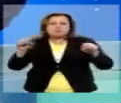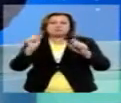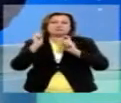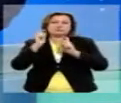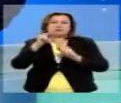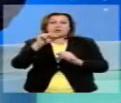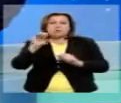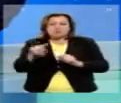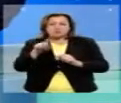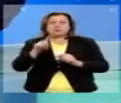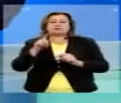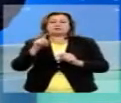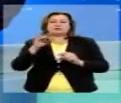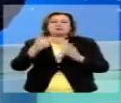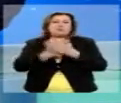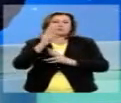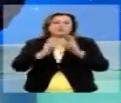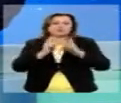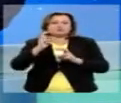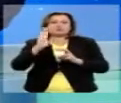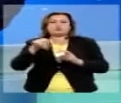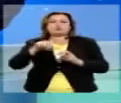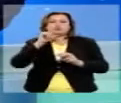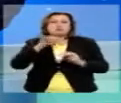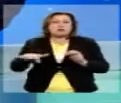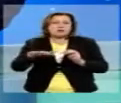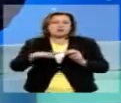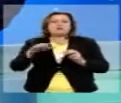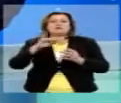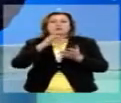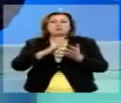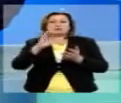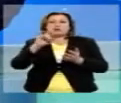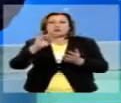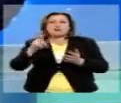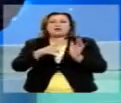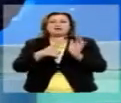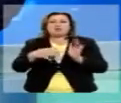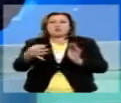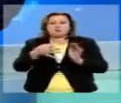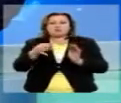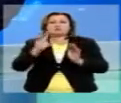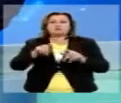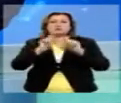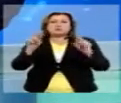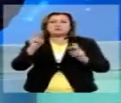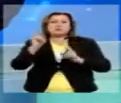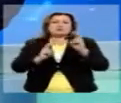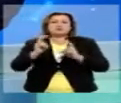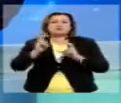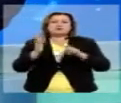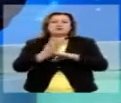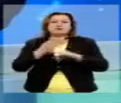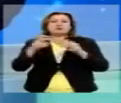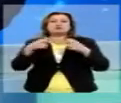КАМАЗ. Новые производства развернут в индустриальной зоне Костанай. Кроме того, в городе Сарань Карагандинской области откроется производство